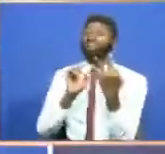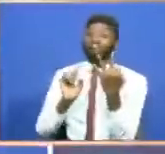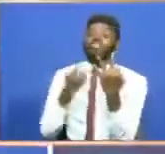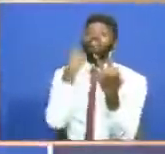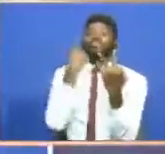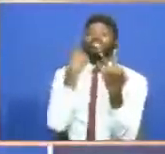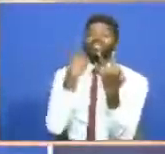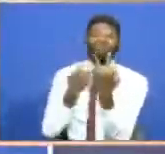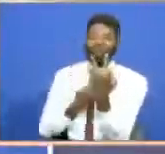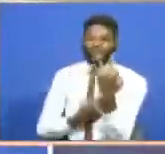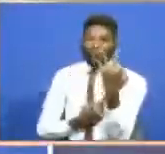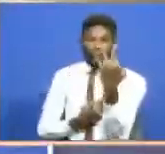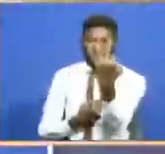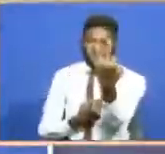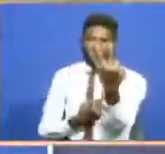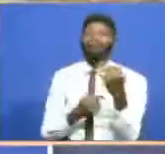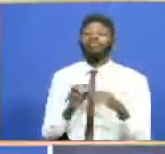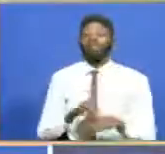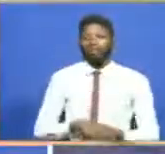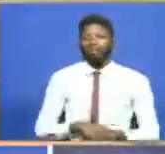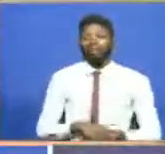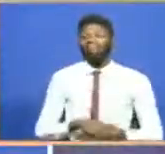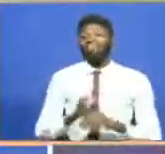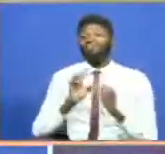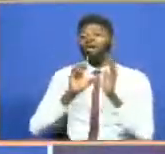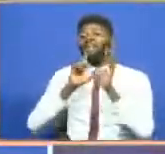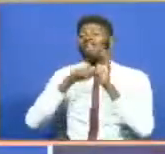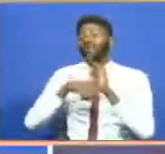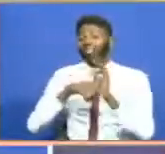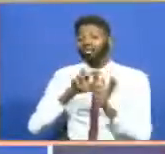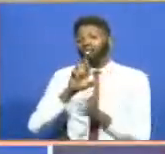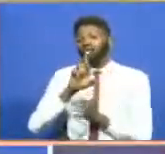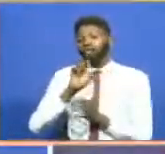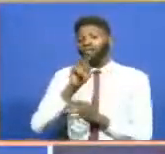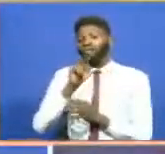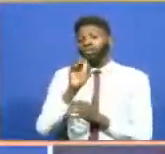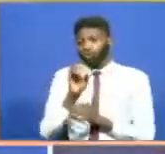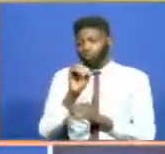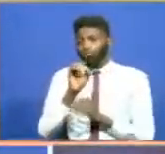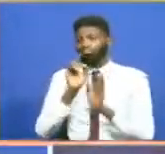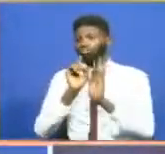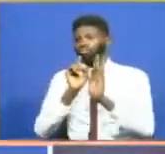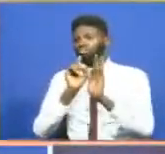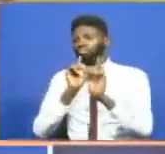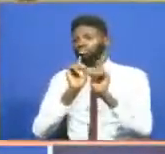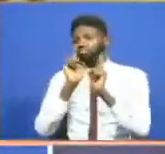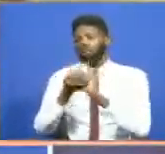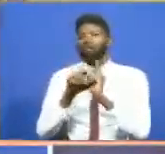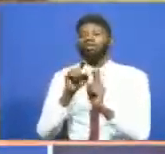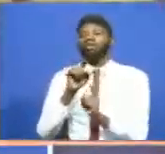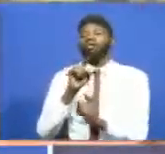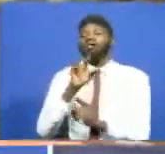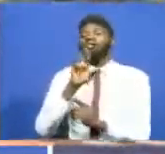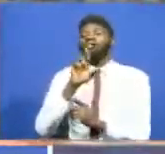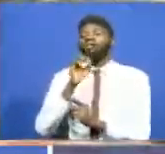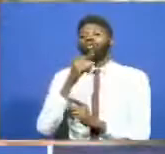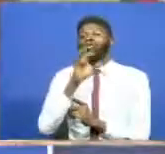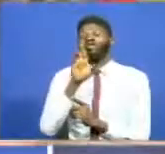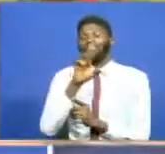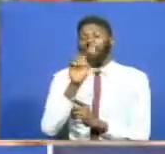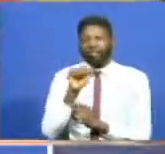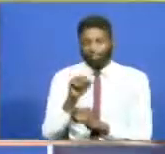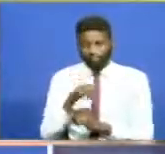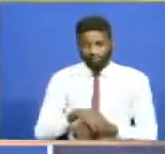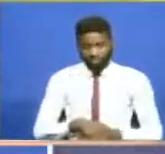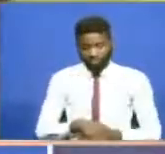yote lakini ikiwa imesalia mizunguko miwili, Rono akampiku. Rono alifika utepeni kwa muda dakika 13 sekunde 21 naye